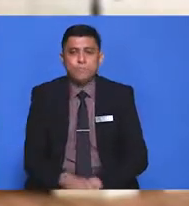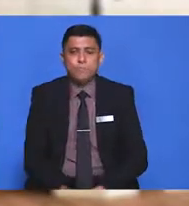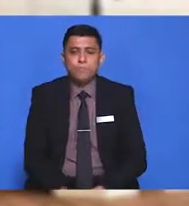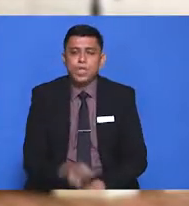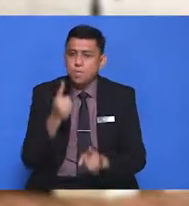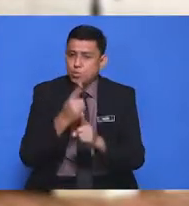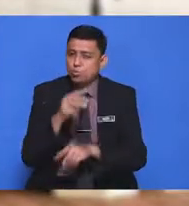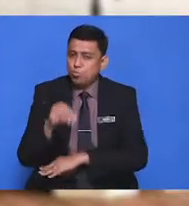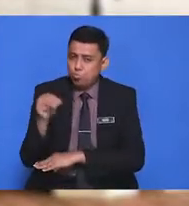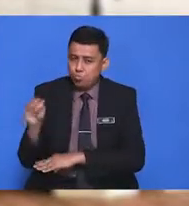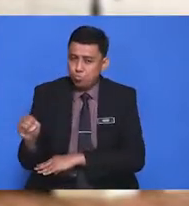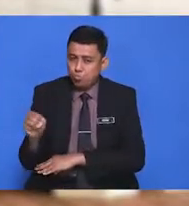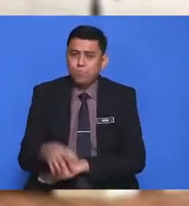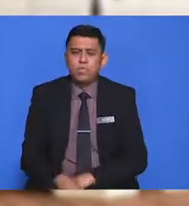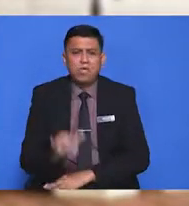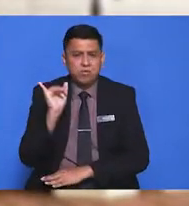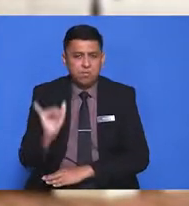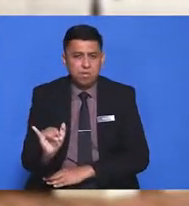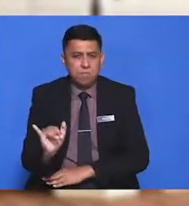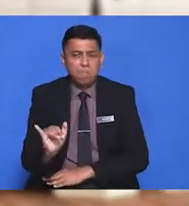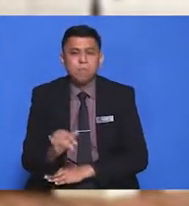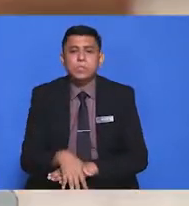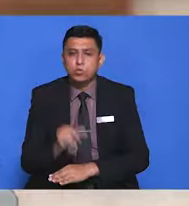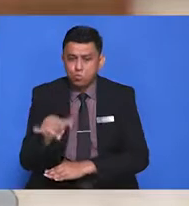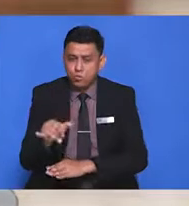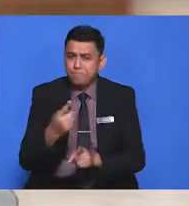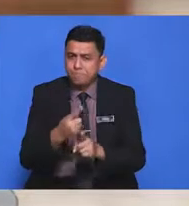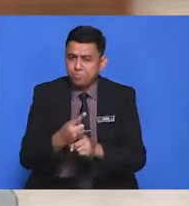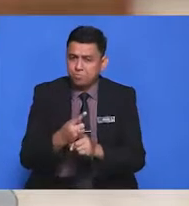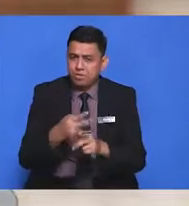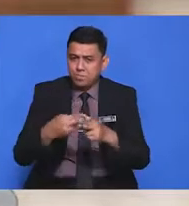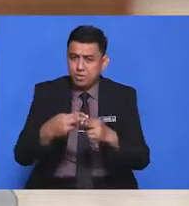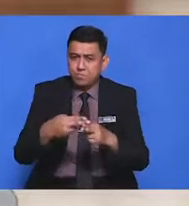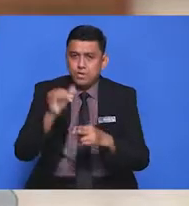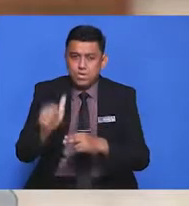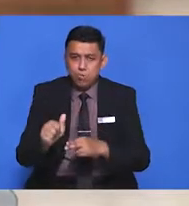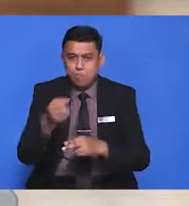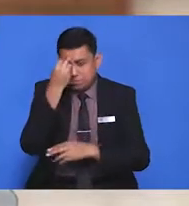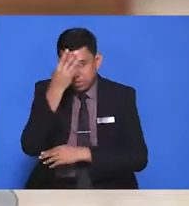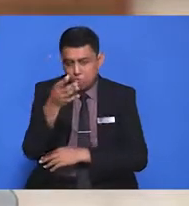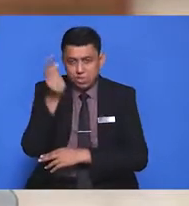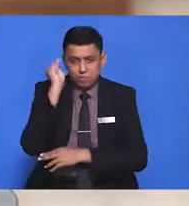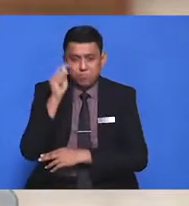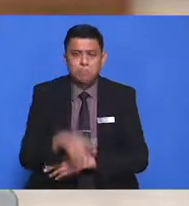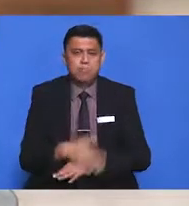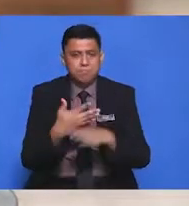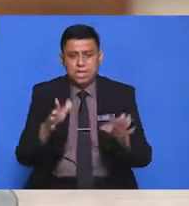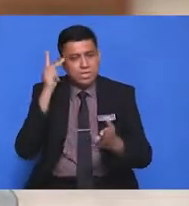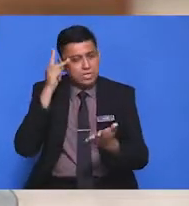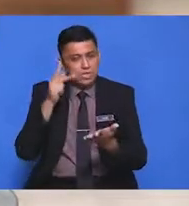Betul, murid-murid. Nama negara yang anda sebutkan tadi adalah betul. Bagus, murid-murid. Anda mengenali jiran